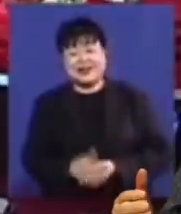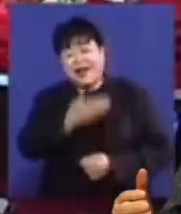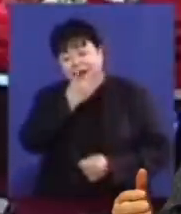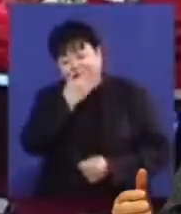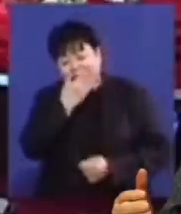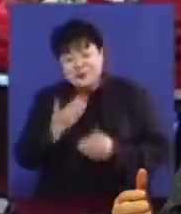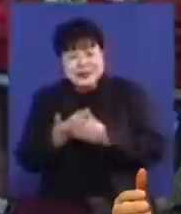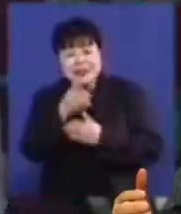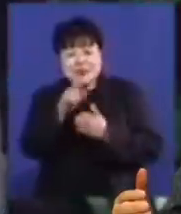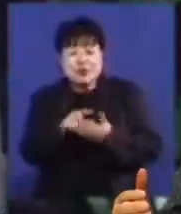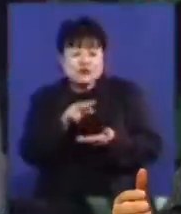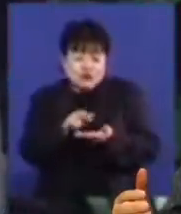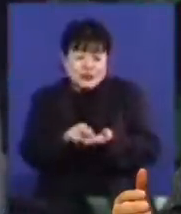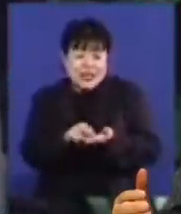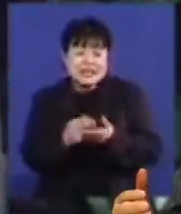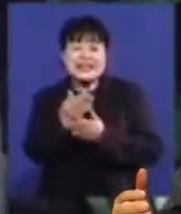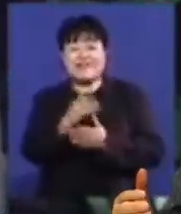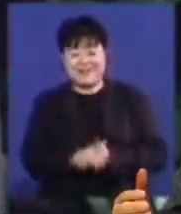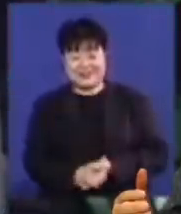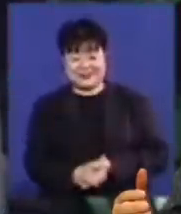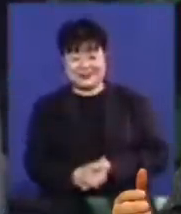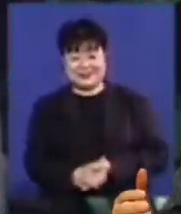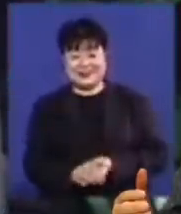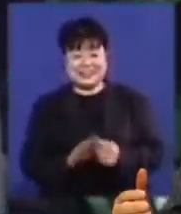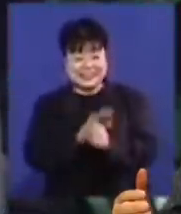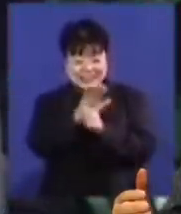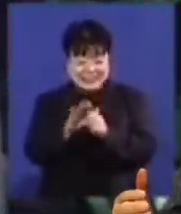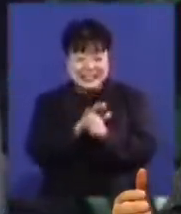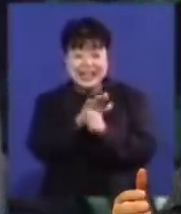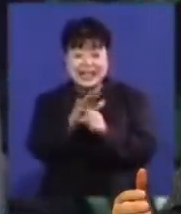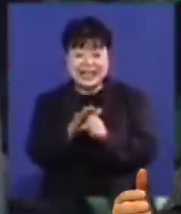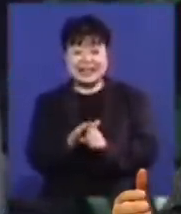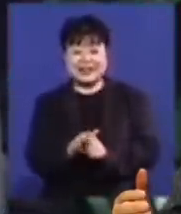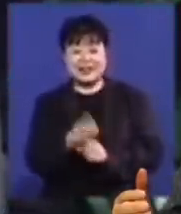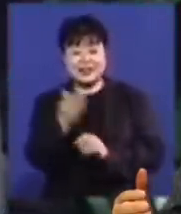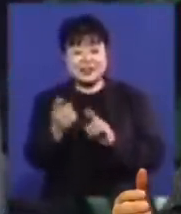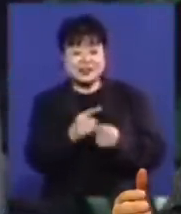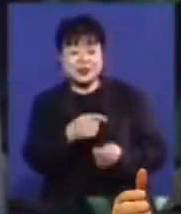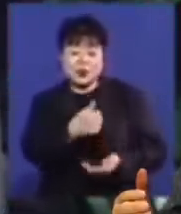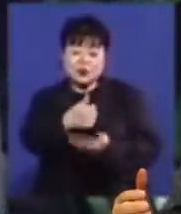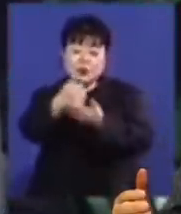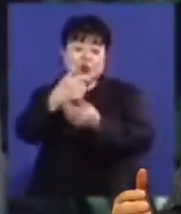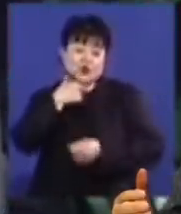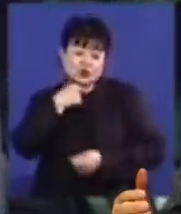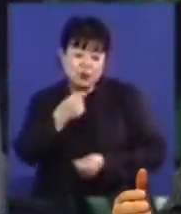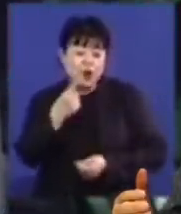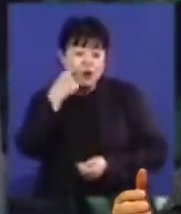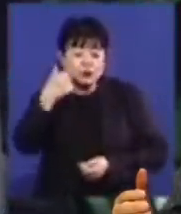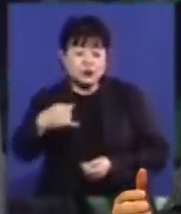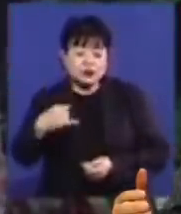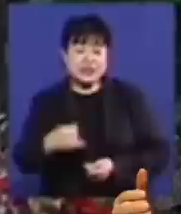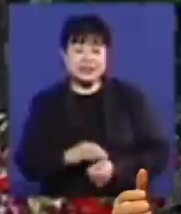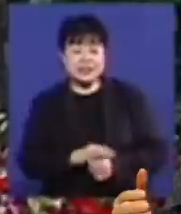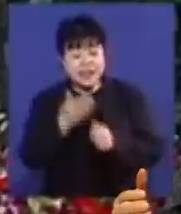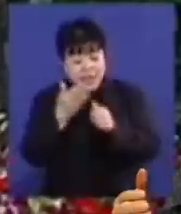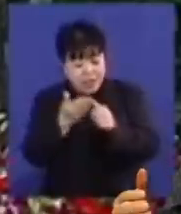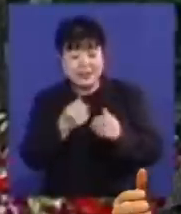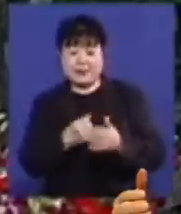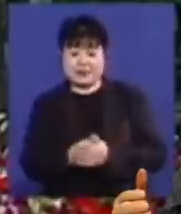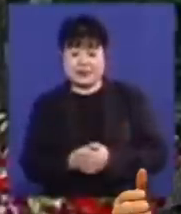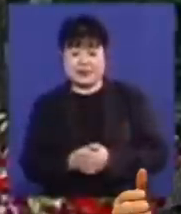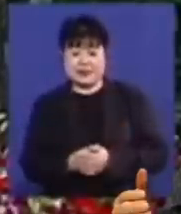아까워지면 문제가 있어요. 사랑은 사랑하는 상대를 섬기고자 합니다. 부모는 자식을 사랑하기 때문에